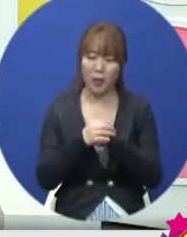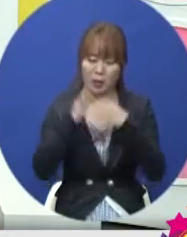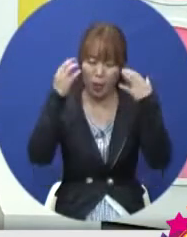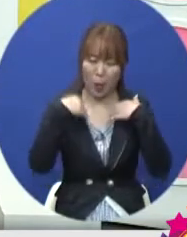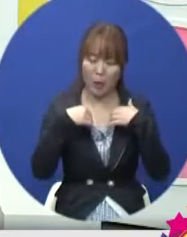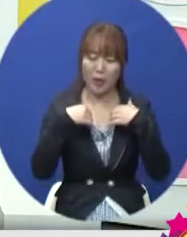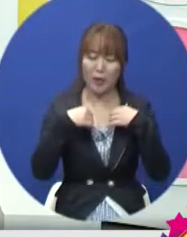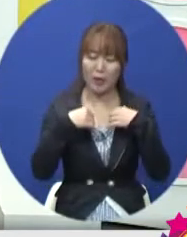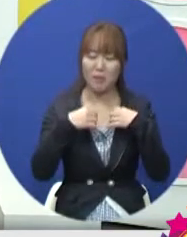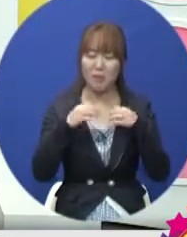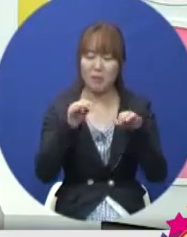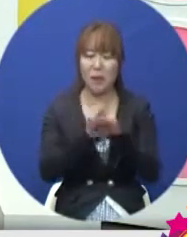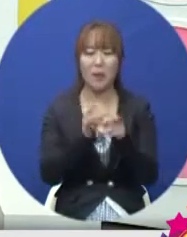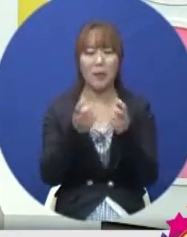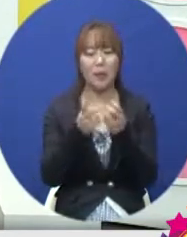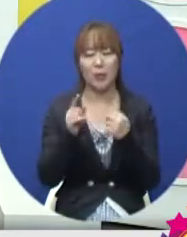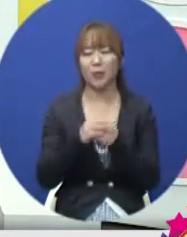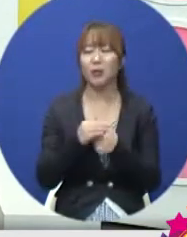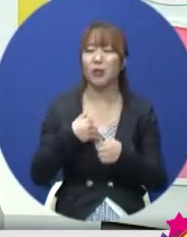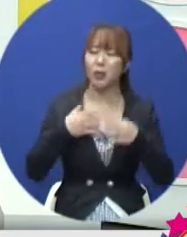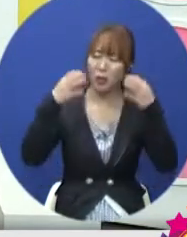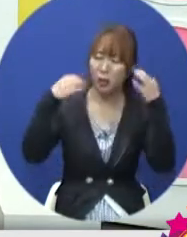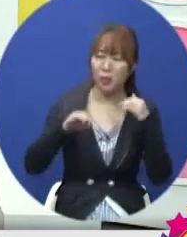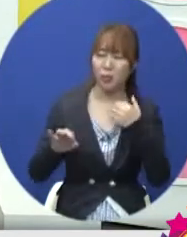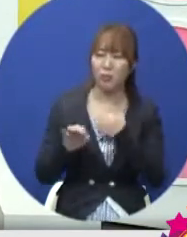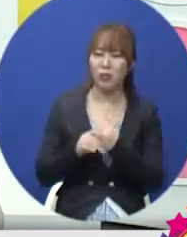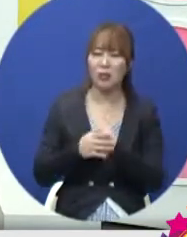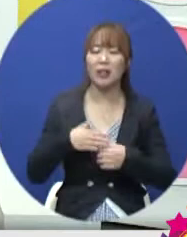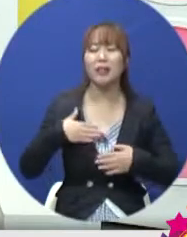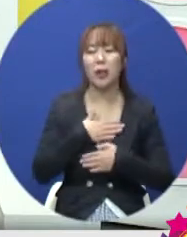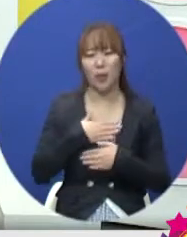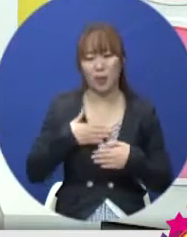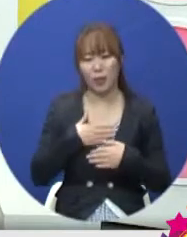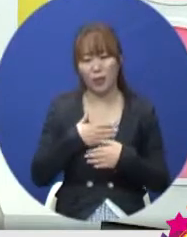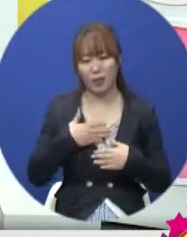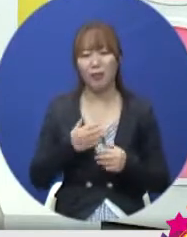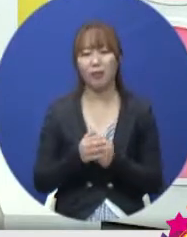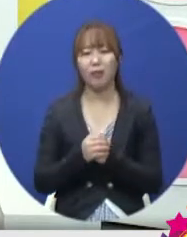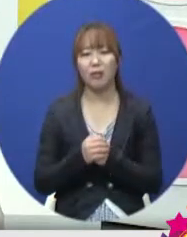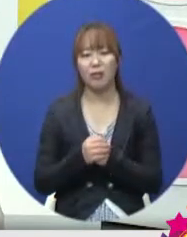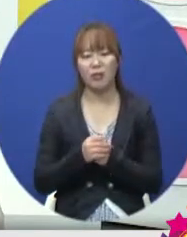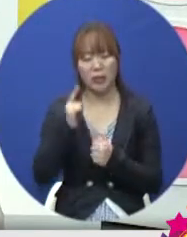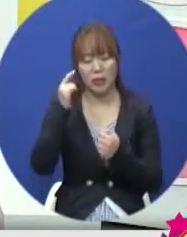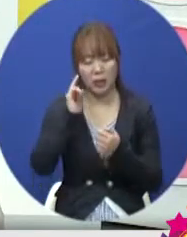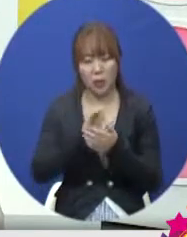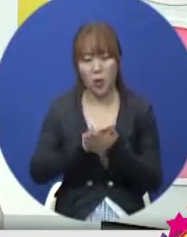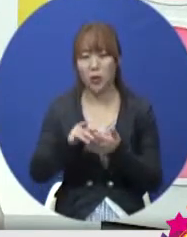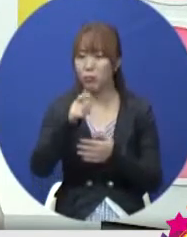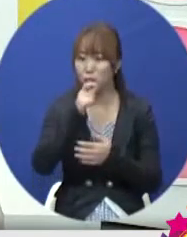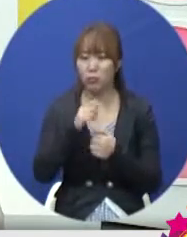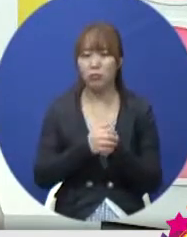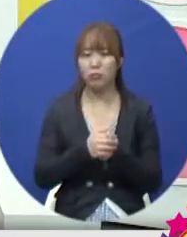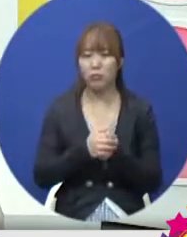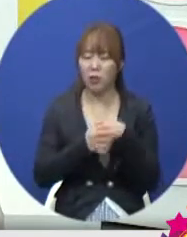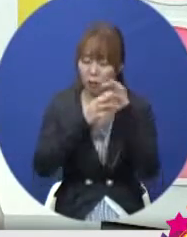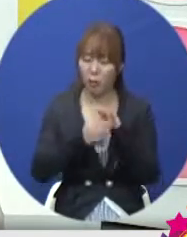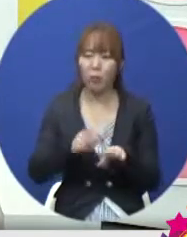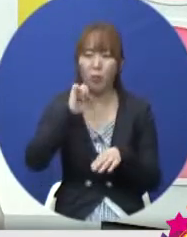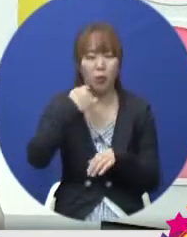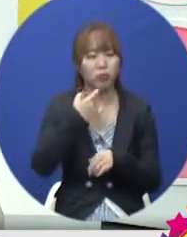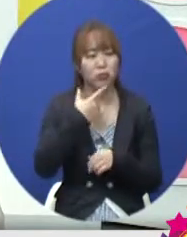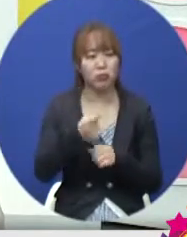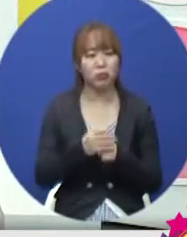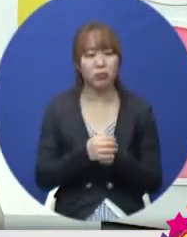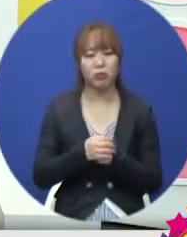방법이 뭐예요? 저는 더우면 샤워해요. 샤워? 시원한 물로. 네. 시원한 물로? 네. 근데 샤워를 계속 할 수는